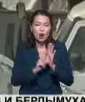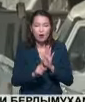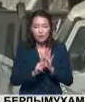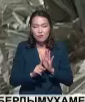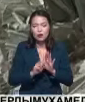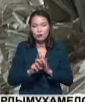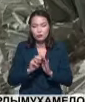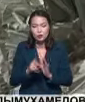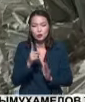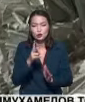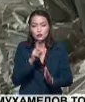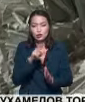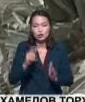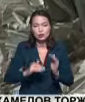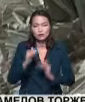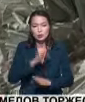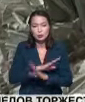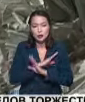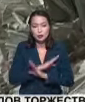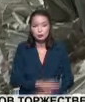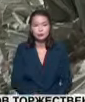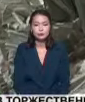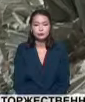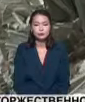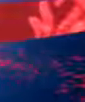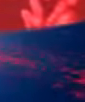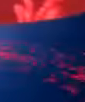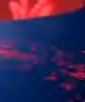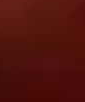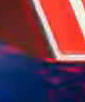погибли. Анара Сюмбаева, Аман Танатаров, Астана Таймс.